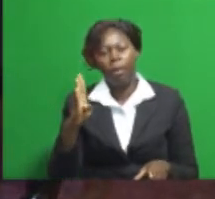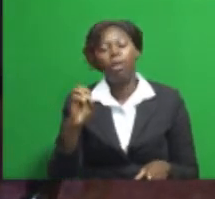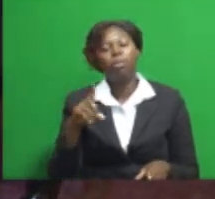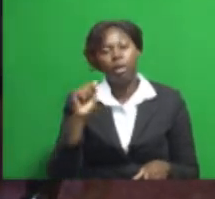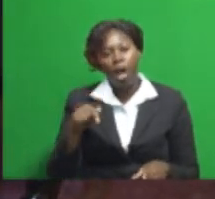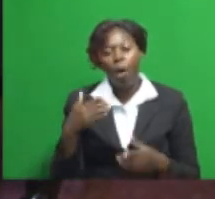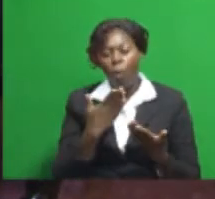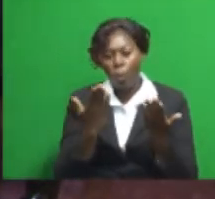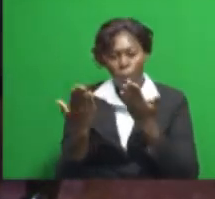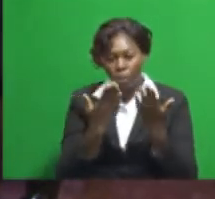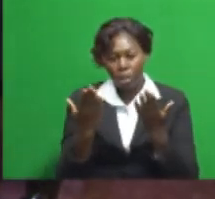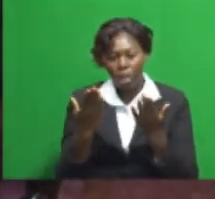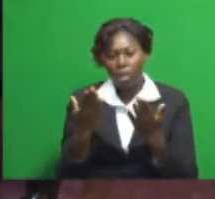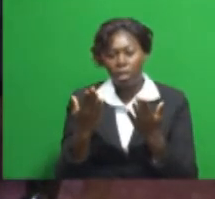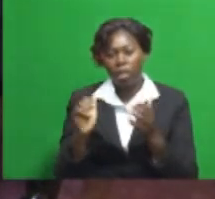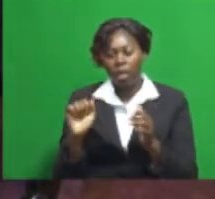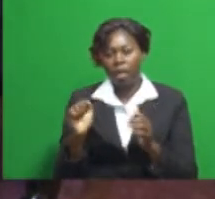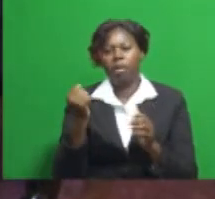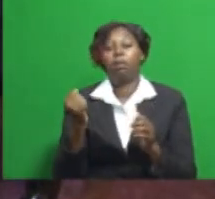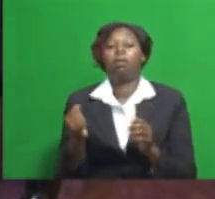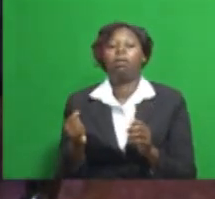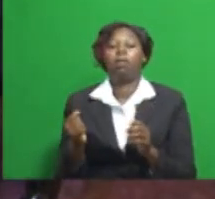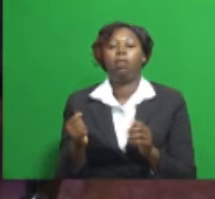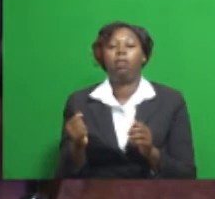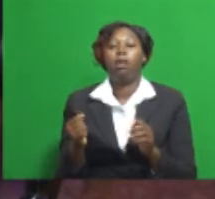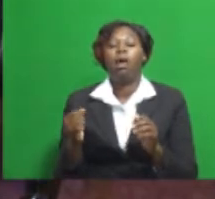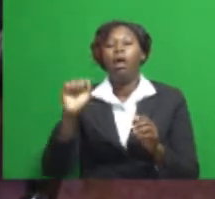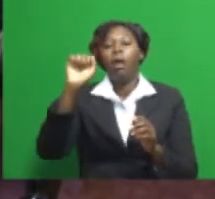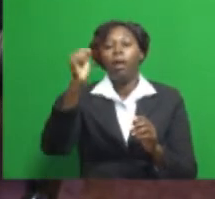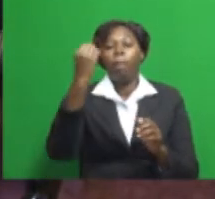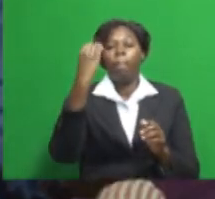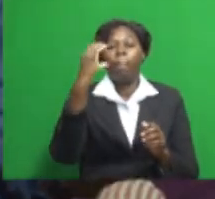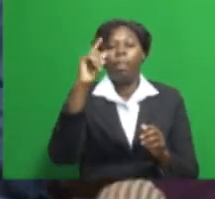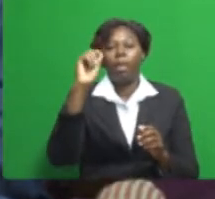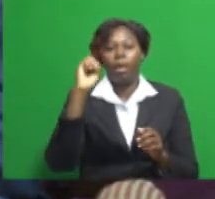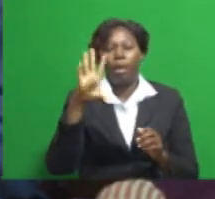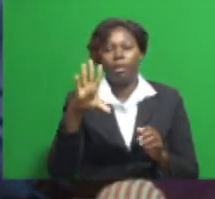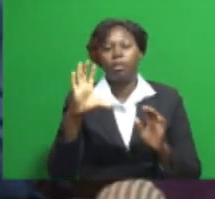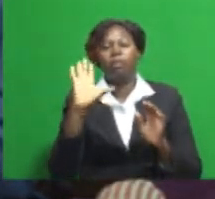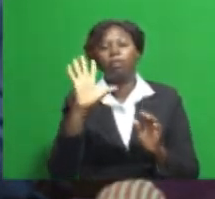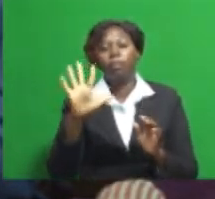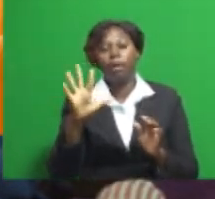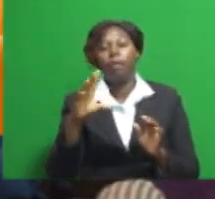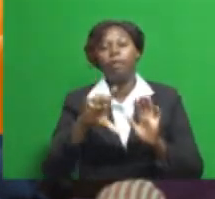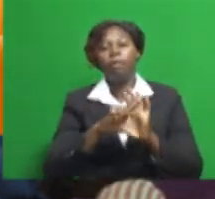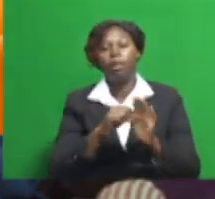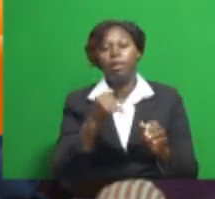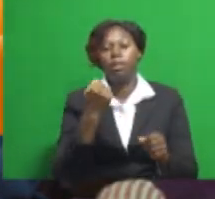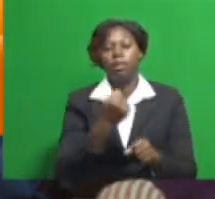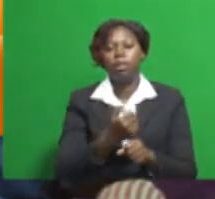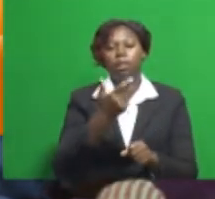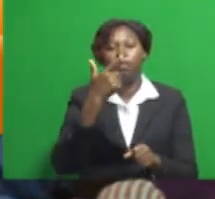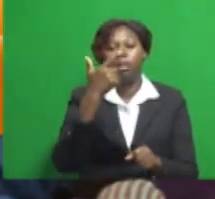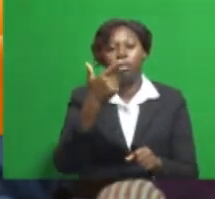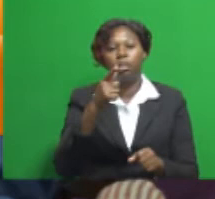kunzi no vatumwa variko pana mabasa 5 mabasa 5 verengai verse 17 kusvika pa 20 verse ya 17 kuenda pa 20